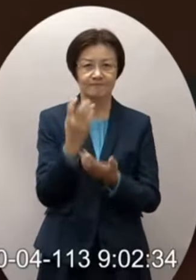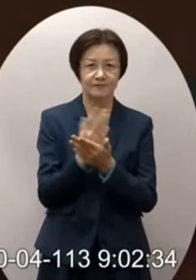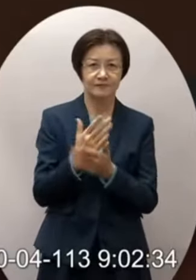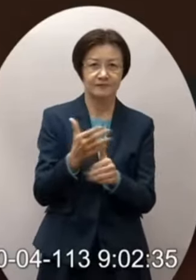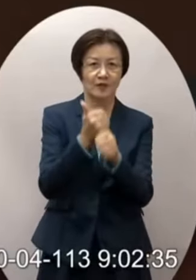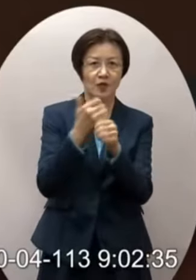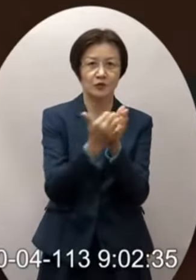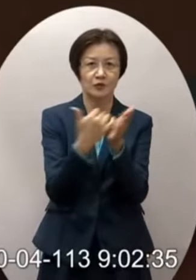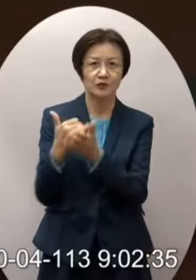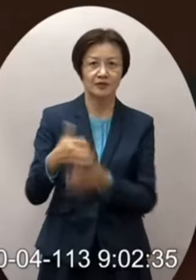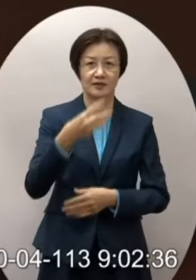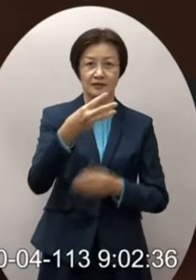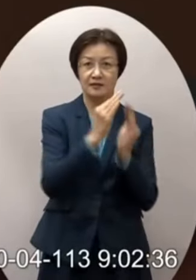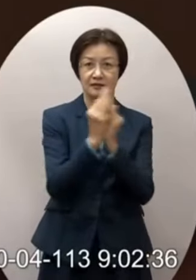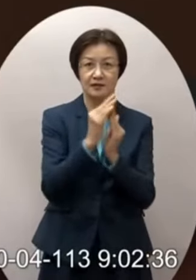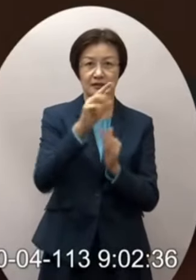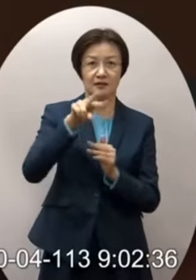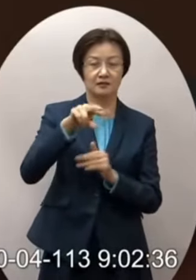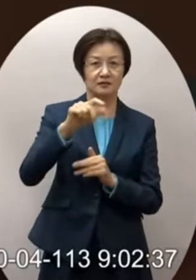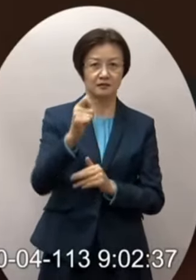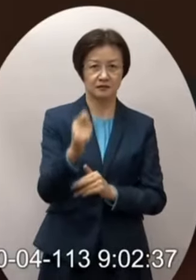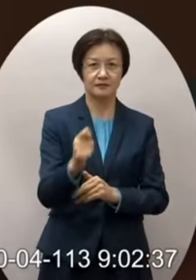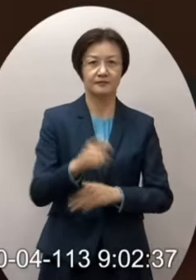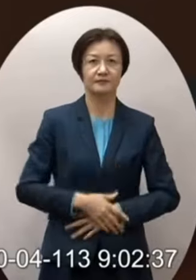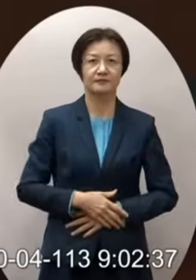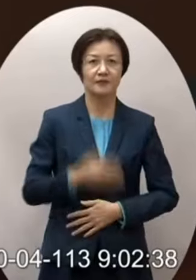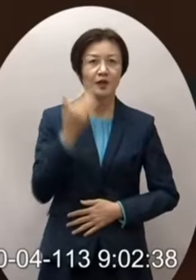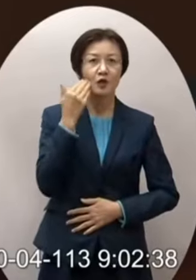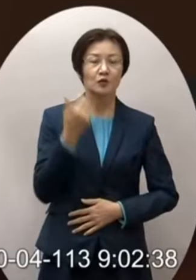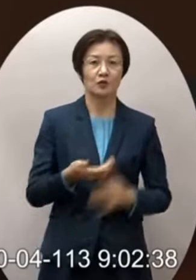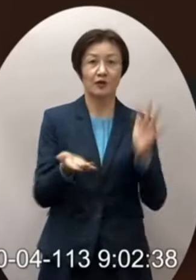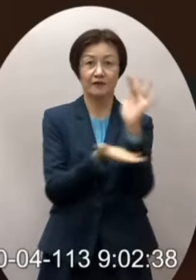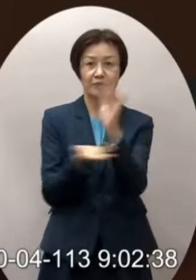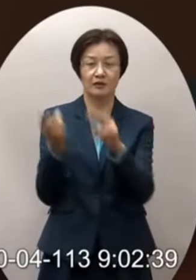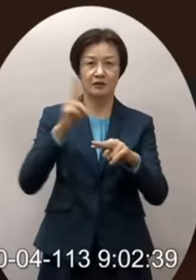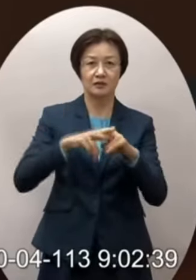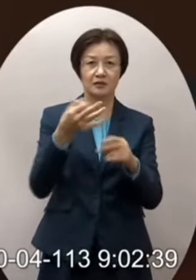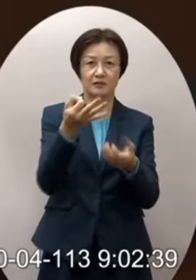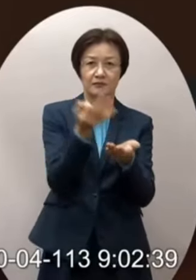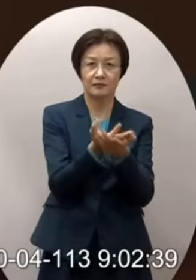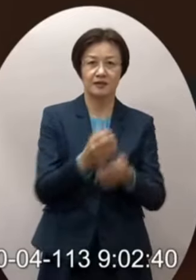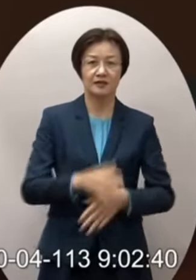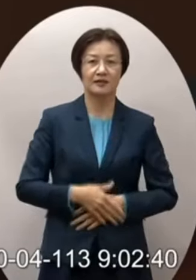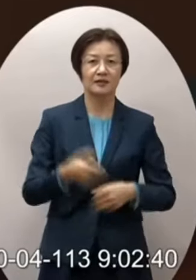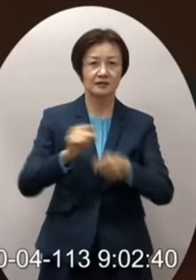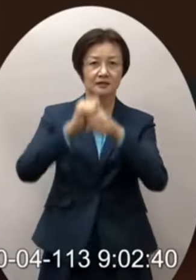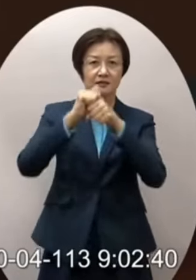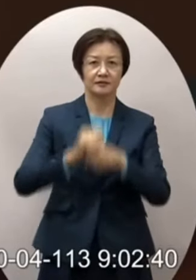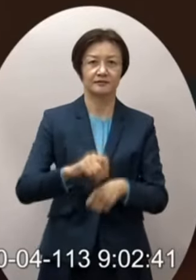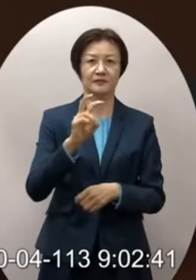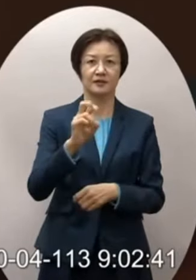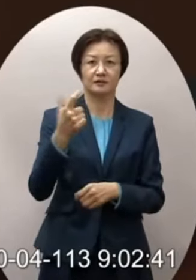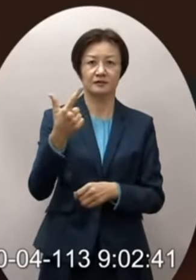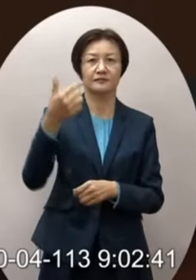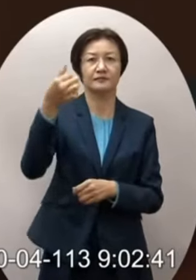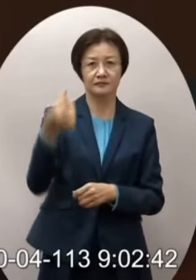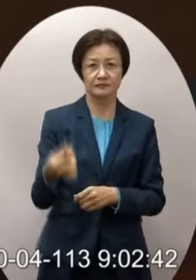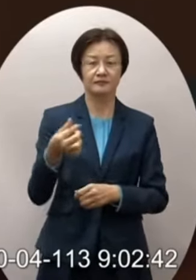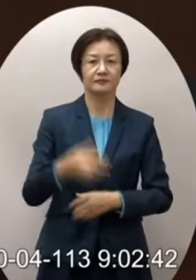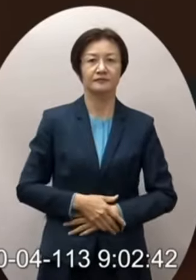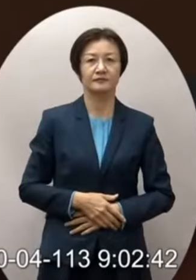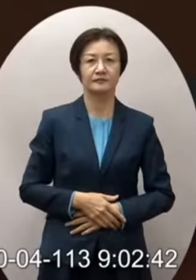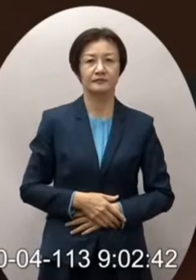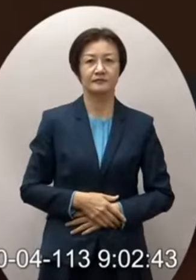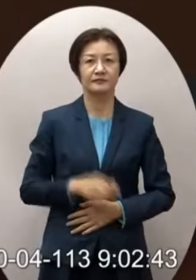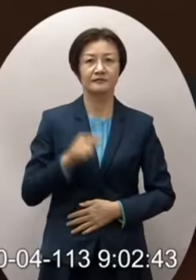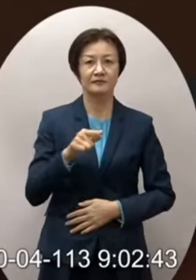算大概3兆2000亿，调高进法补偿才增加26亿，这个